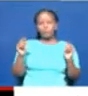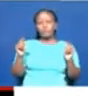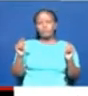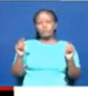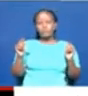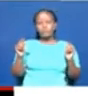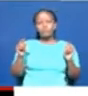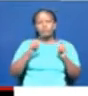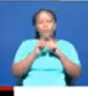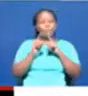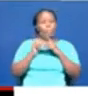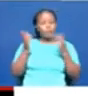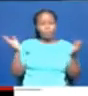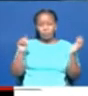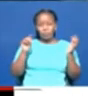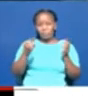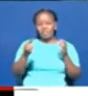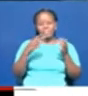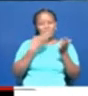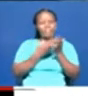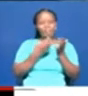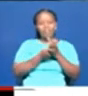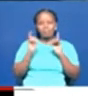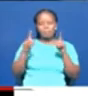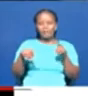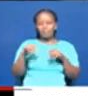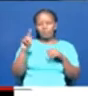and therefore his evidence should be expunged. Kesi hiyo